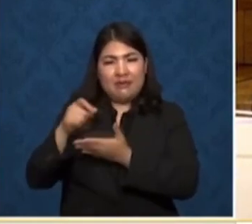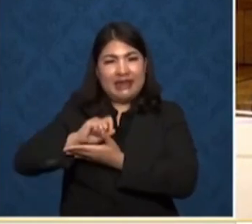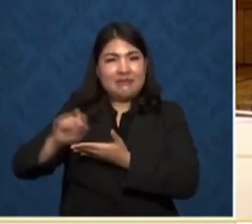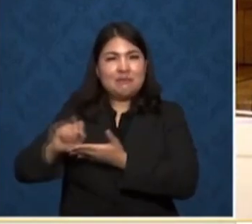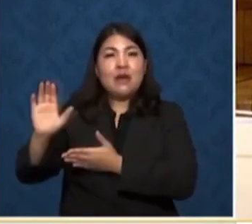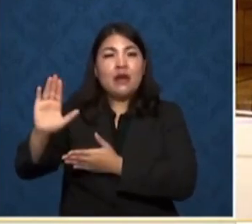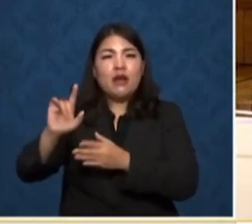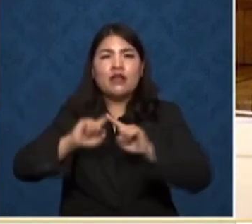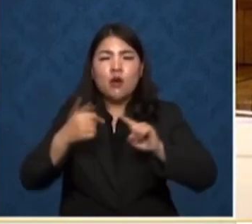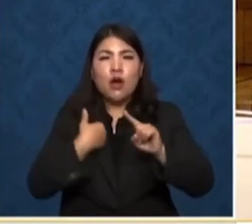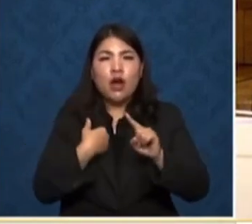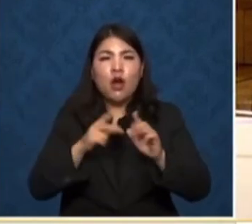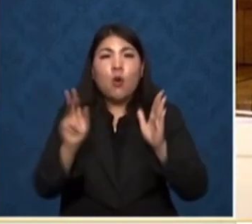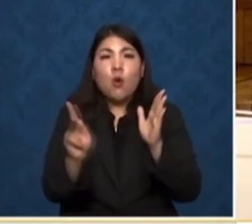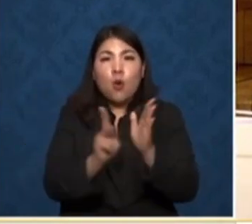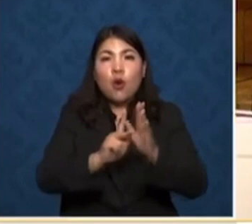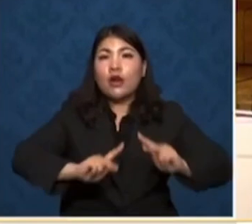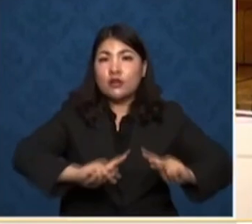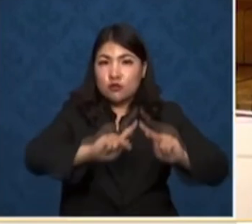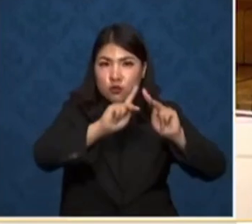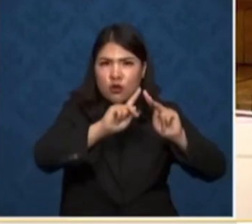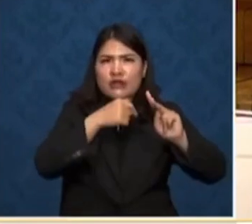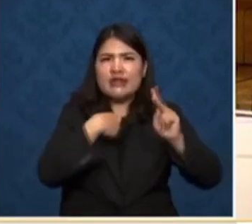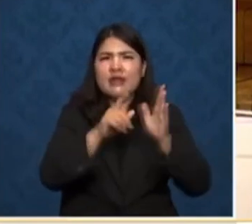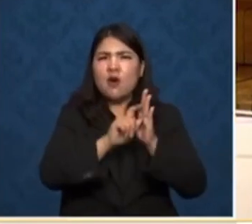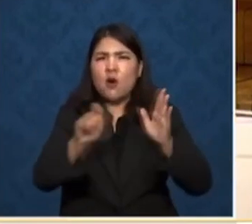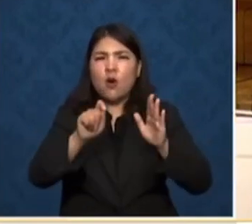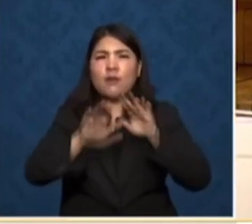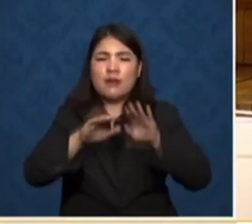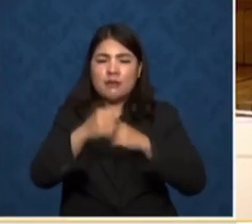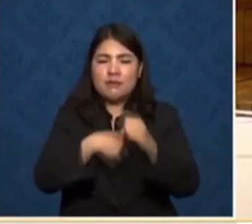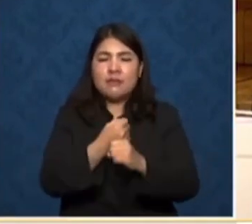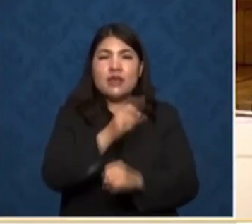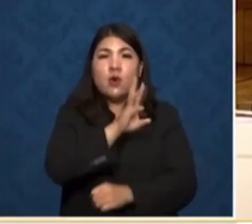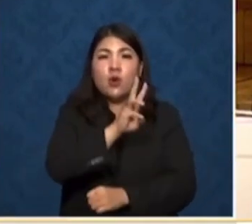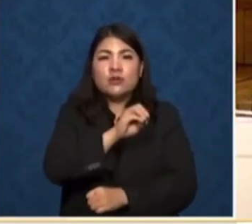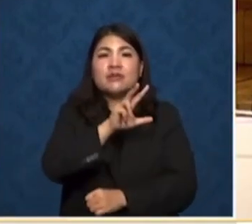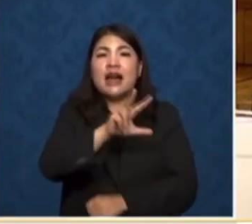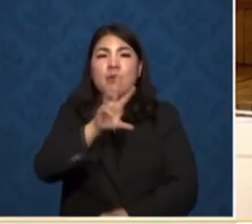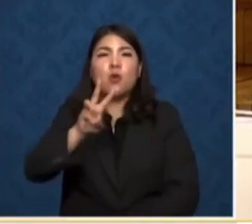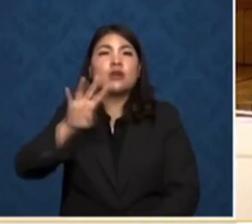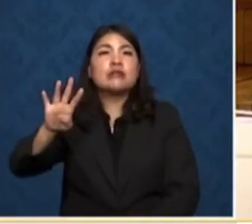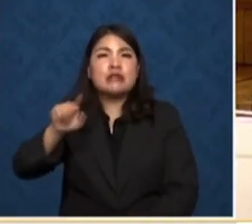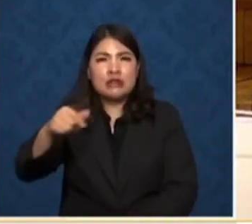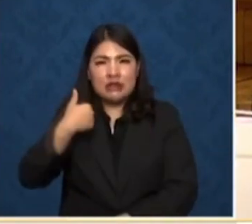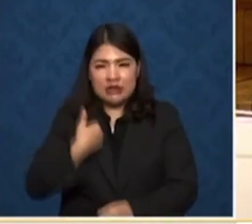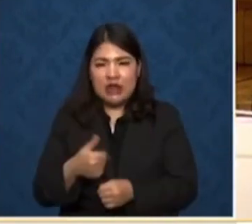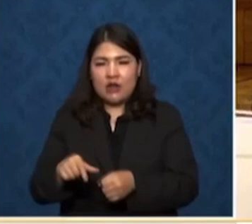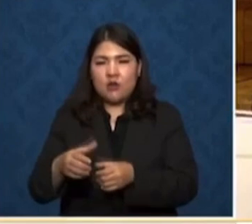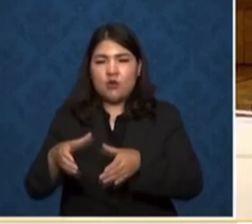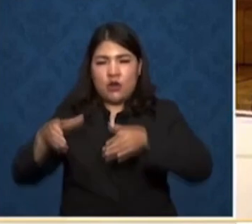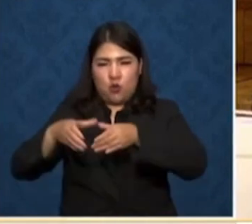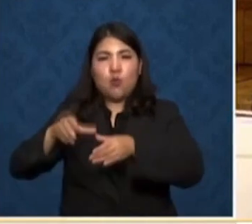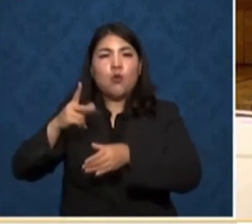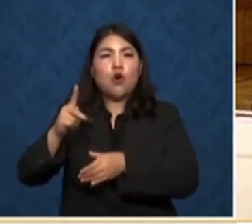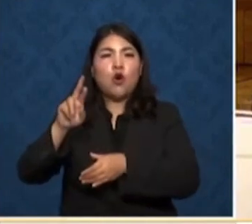กระทรวงที่ออกเมื่อปี6364ท่านนั่งอยู่ในครมกฎกระทรวงนี้เป็น